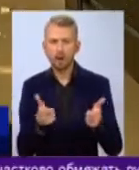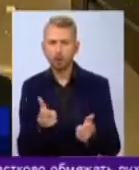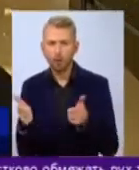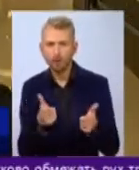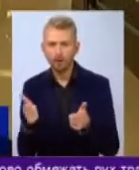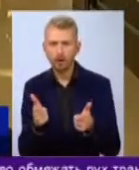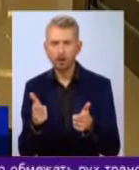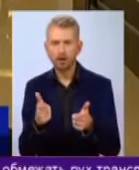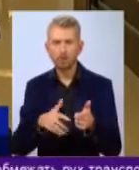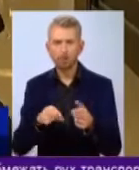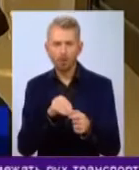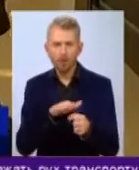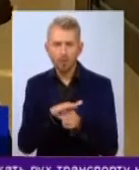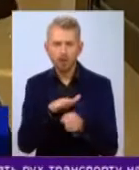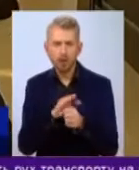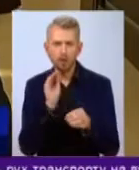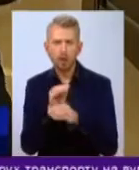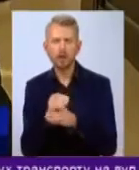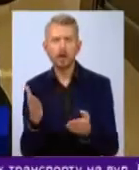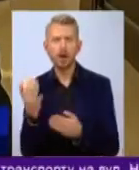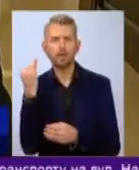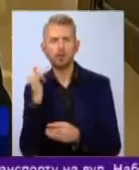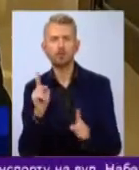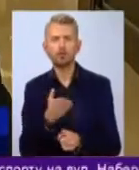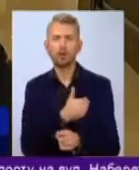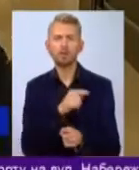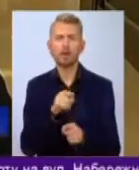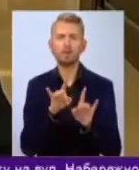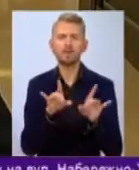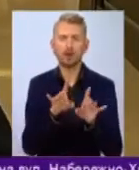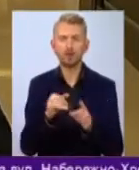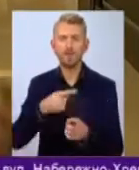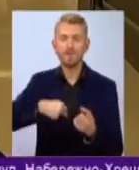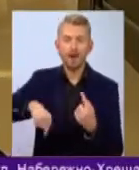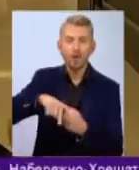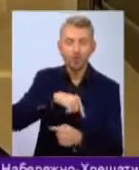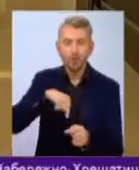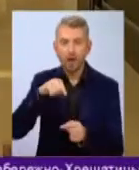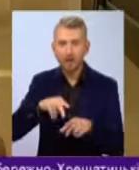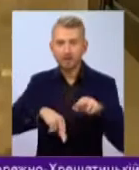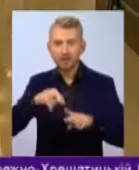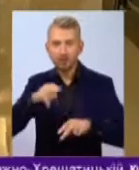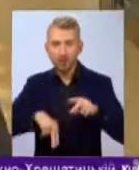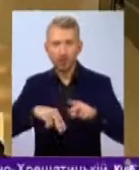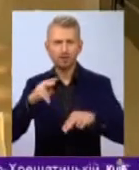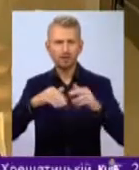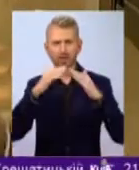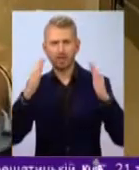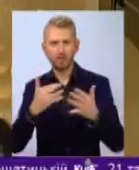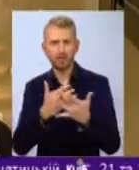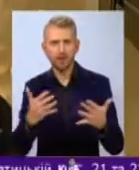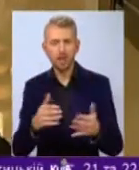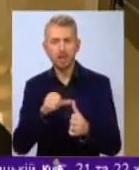всю наповнення, яка історія, що ми хочемо там розказувати. І вокруг цього строїться архітектурне рішення. Але